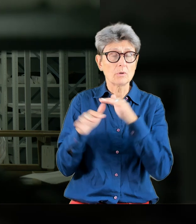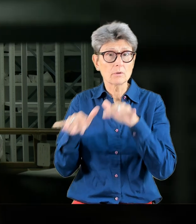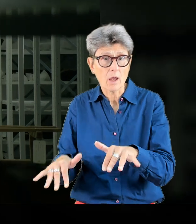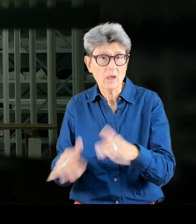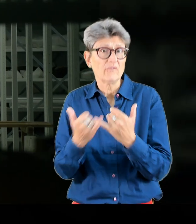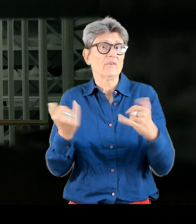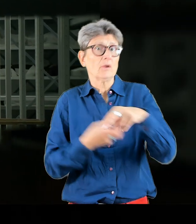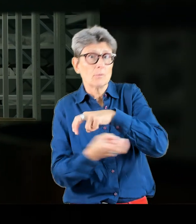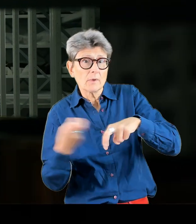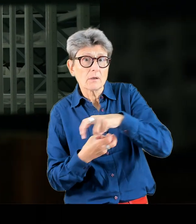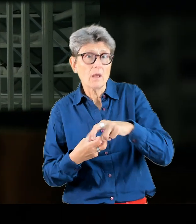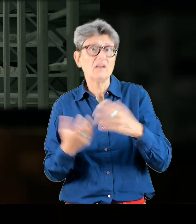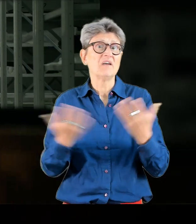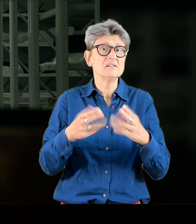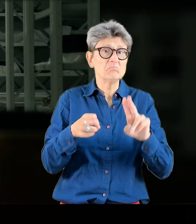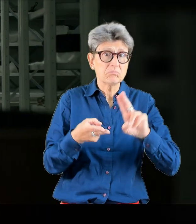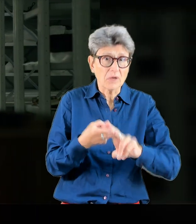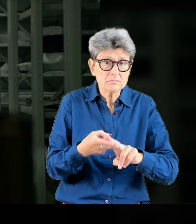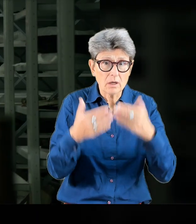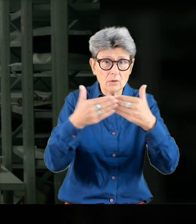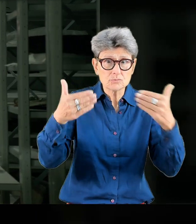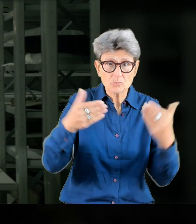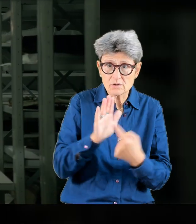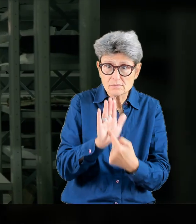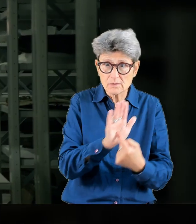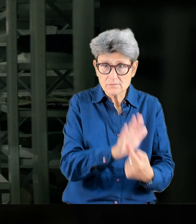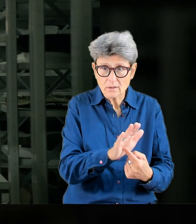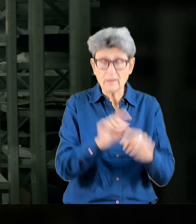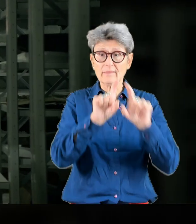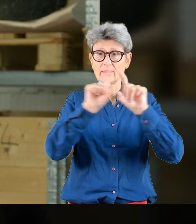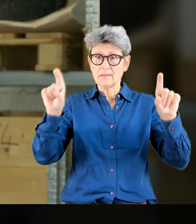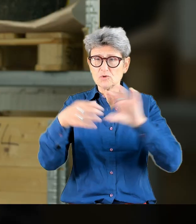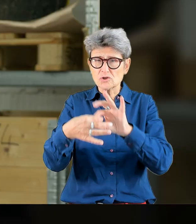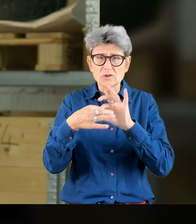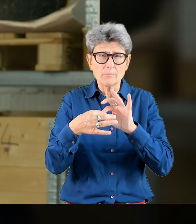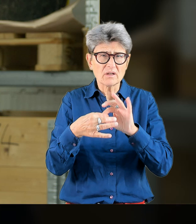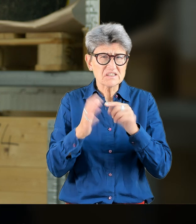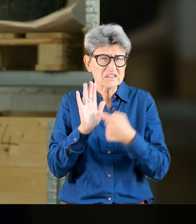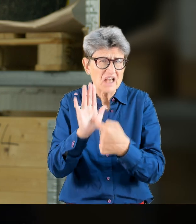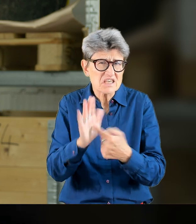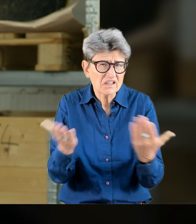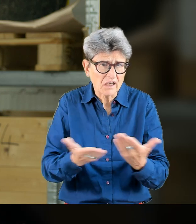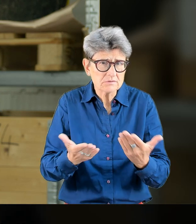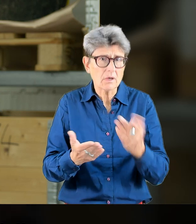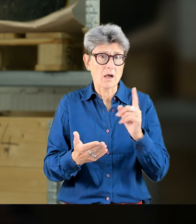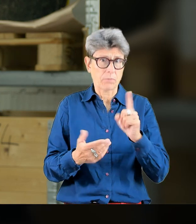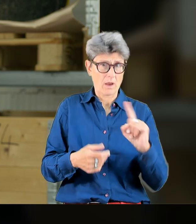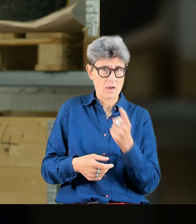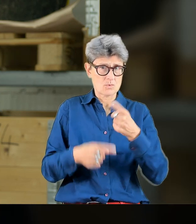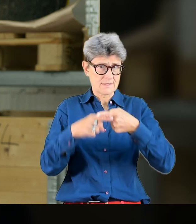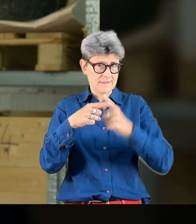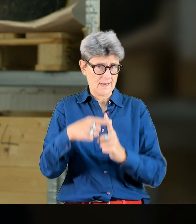Was sind eigentlich für Objekte in den Sammlungen da? Wie können wir mit denen umgehen? Welche können wir zeigen? Welche bieten sich für